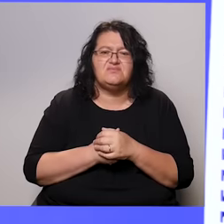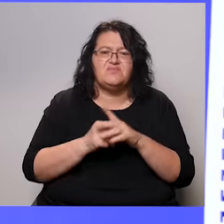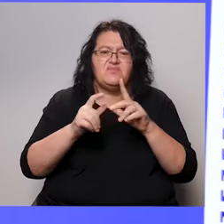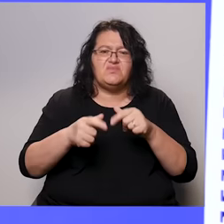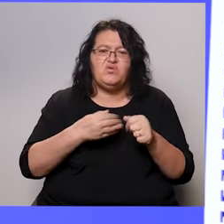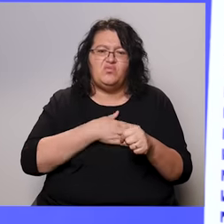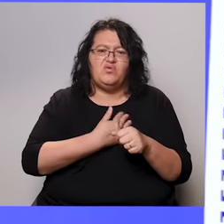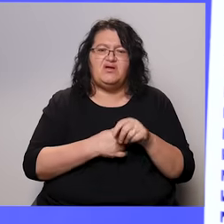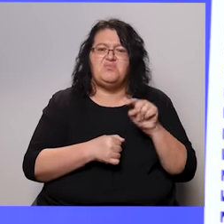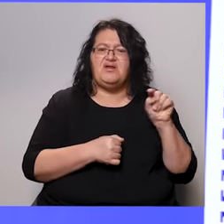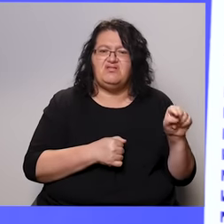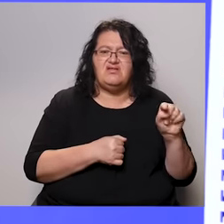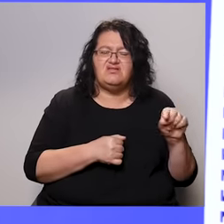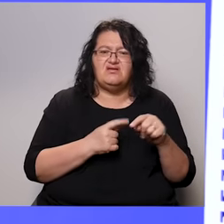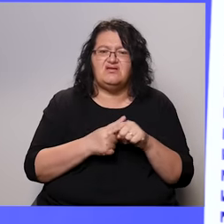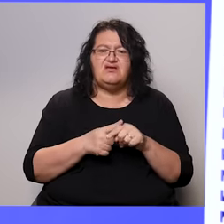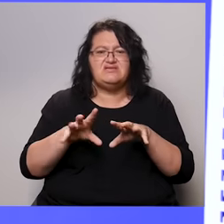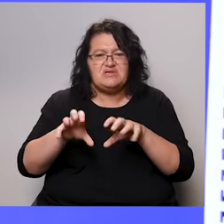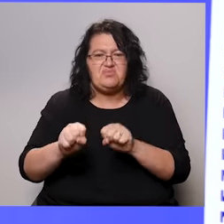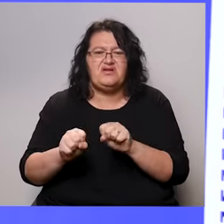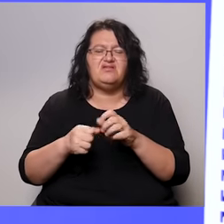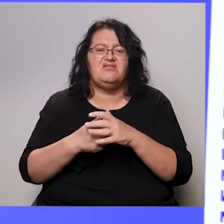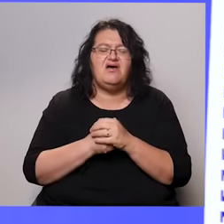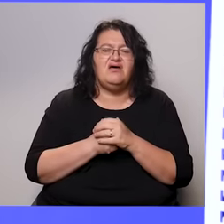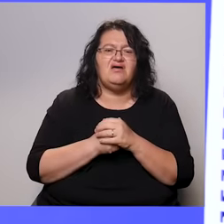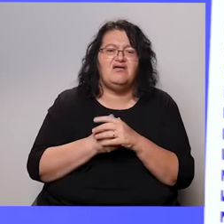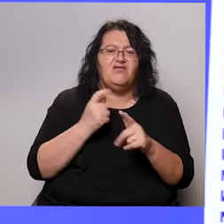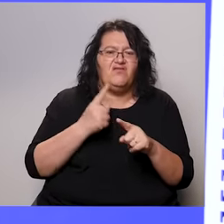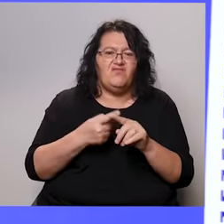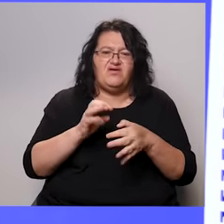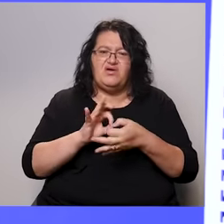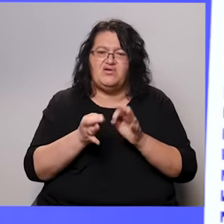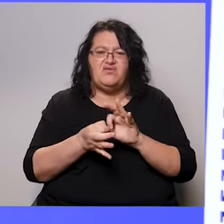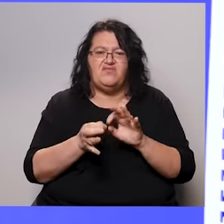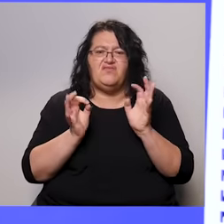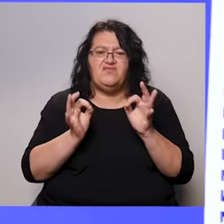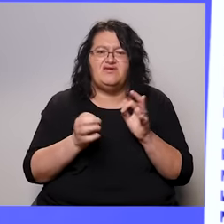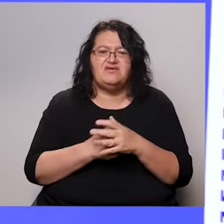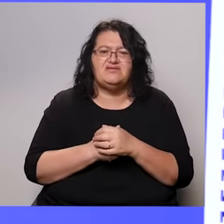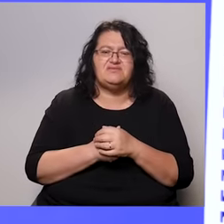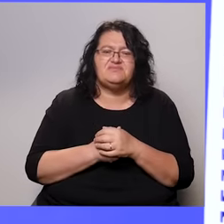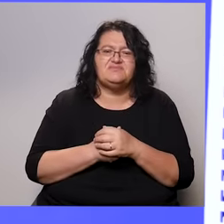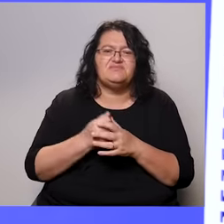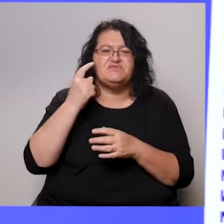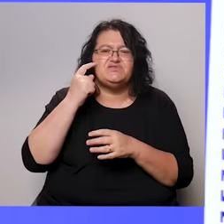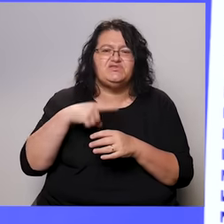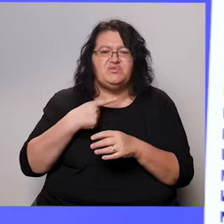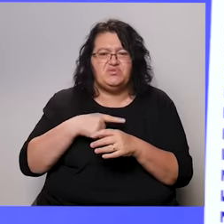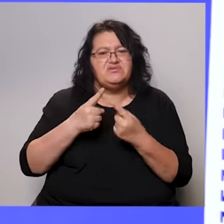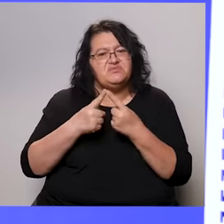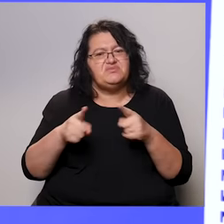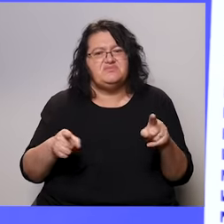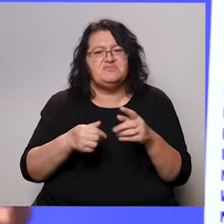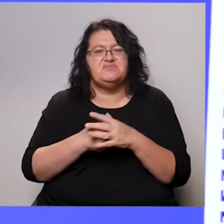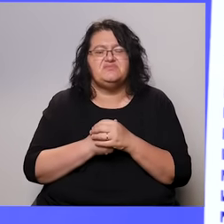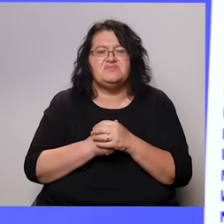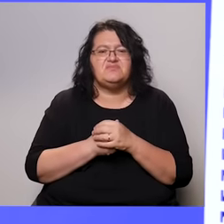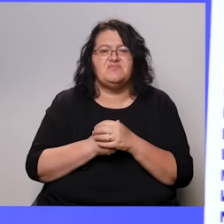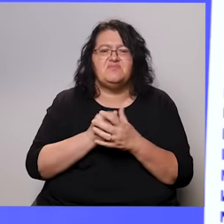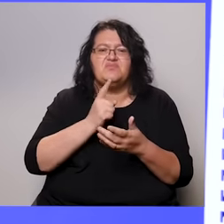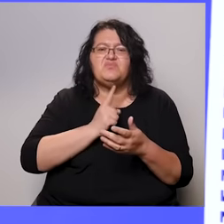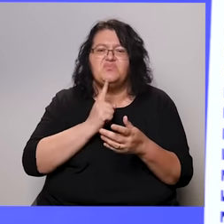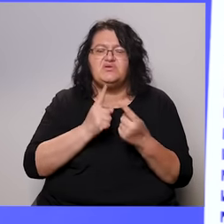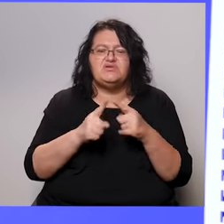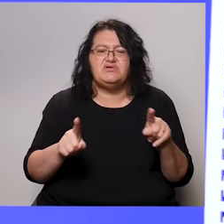Domnul se îndură de tine, se prinde, exact cuvintele astea l-au folosit, da? Știu că sună puțin